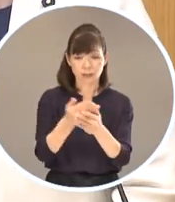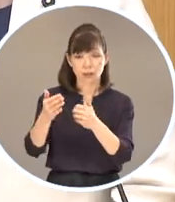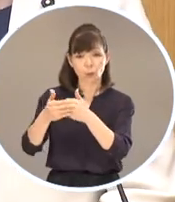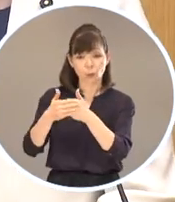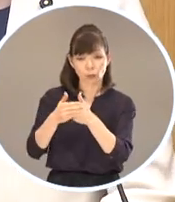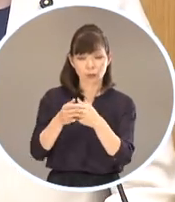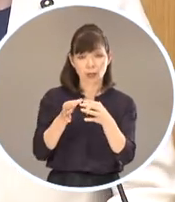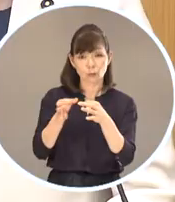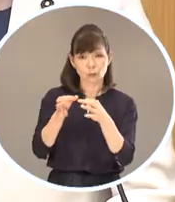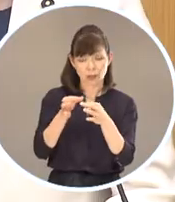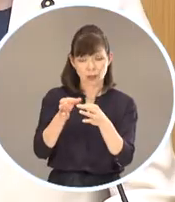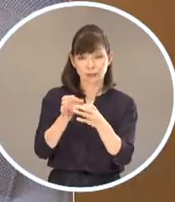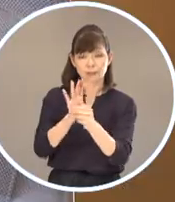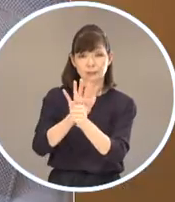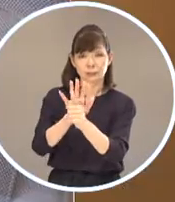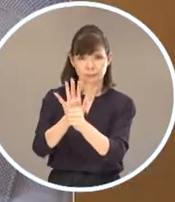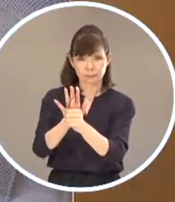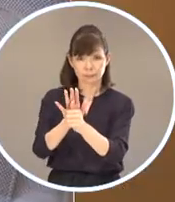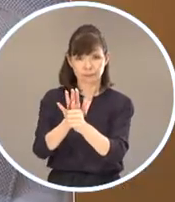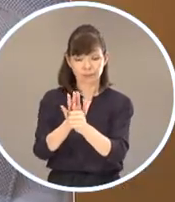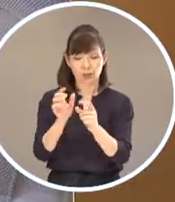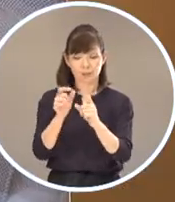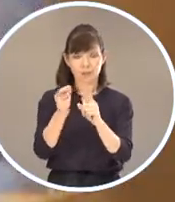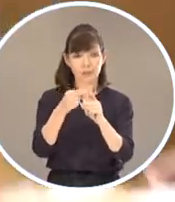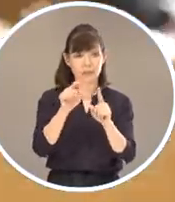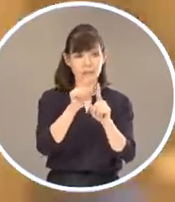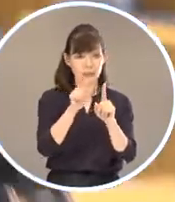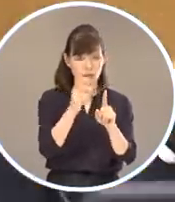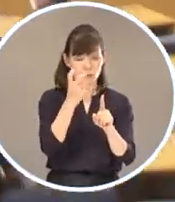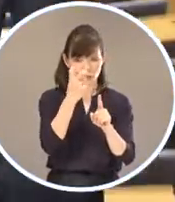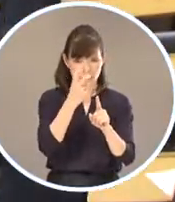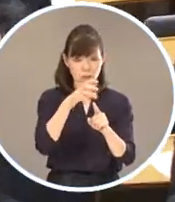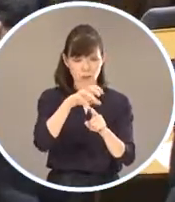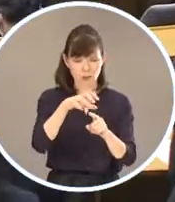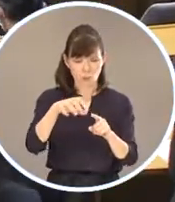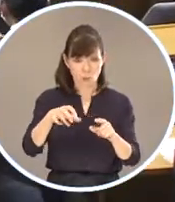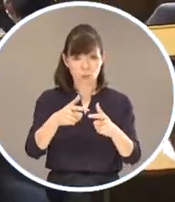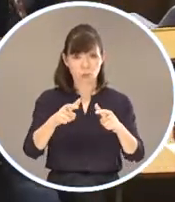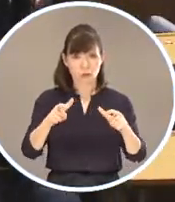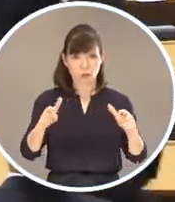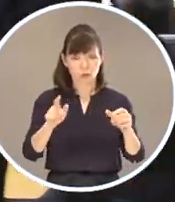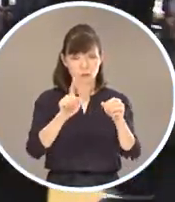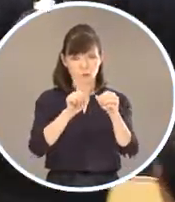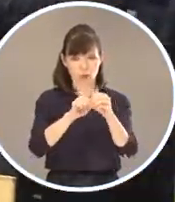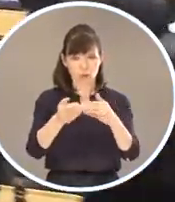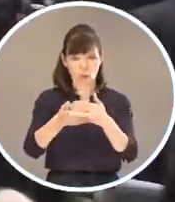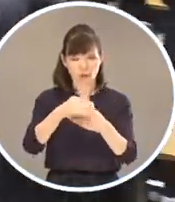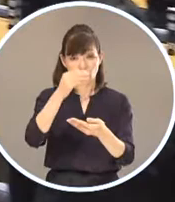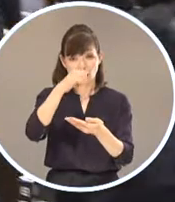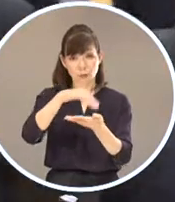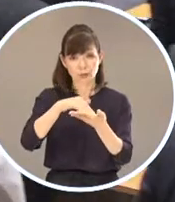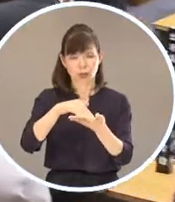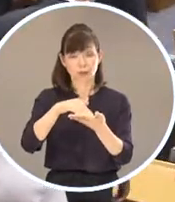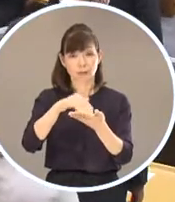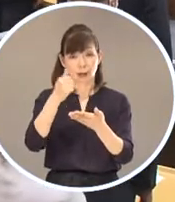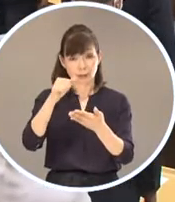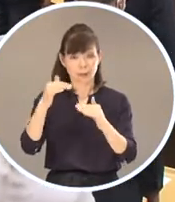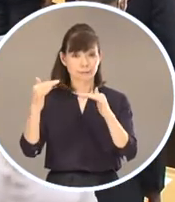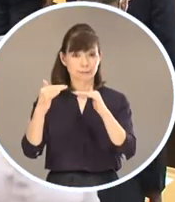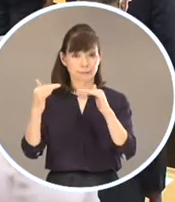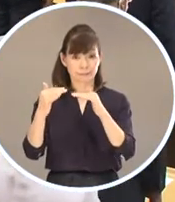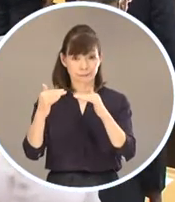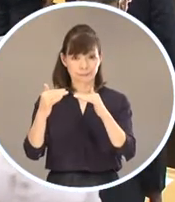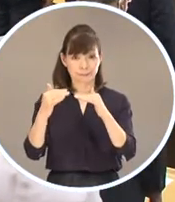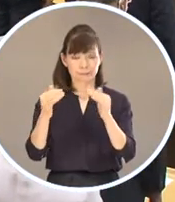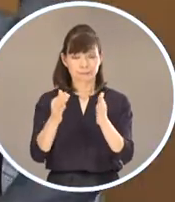飲食店等への支援や PCR 検査を受けやすい環境づくりなどの補正予算案が審議され、